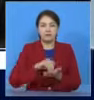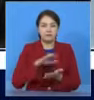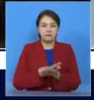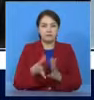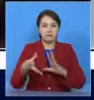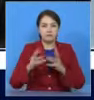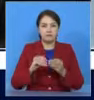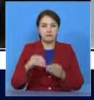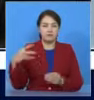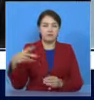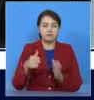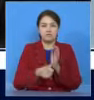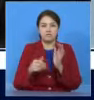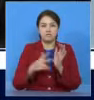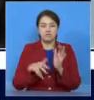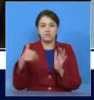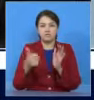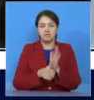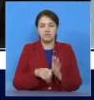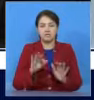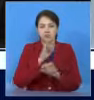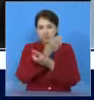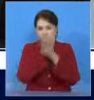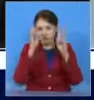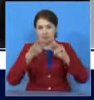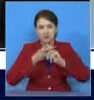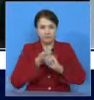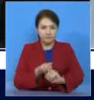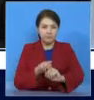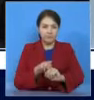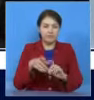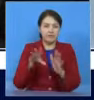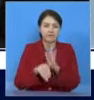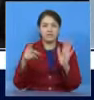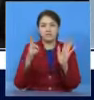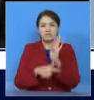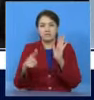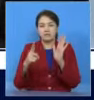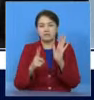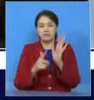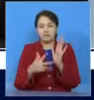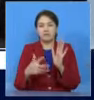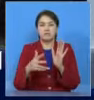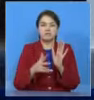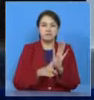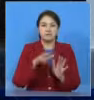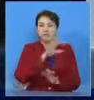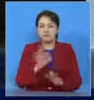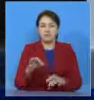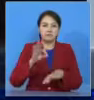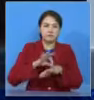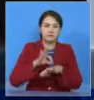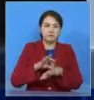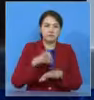всего 26 366 случаев коронавирусной инфекции. Из них 73,7% симптомной формы заболевания